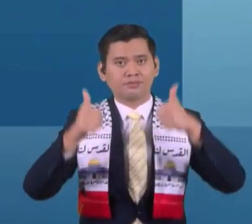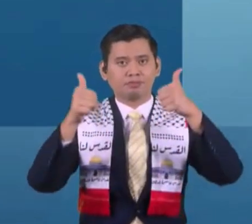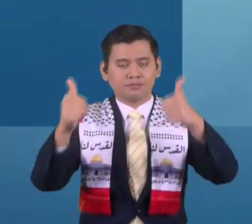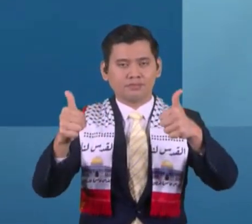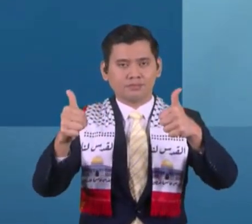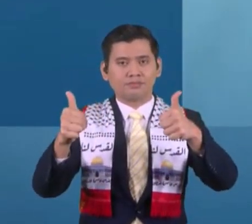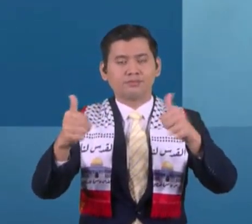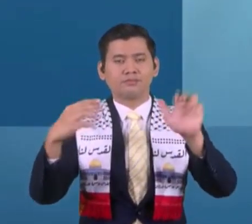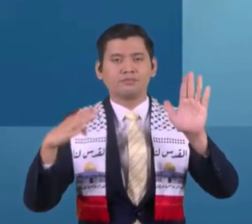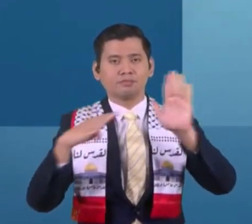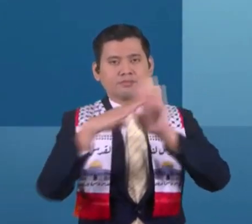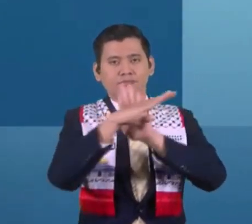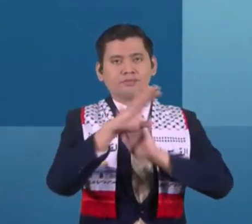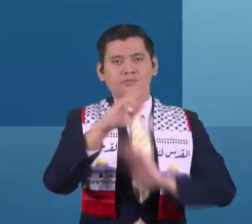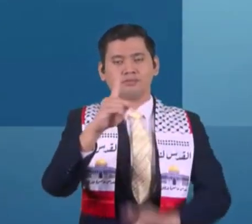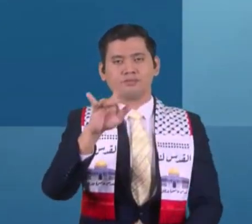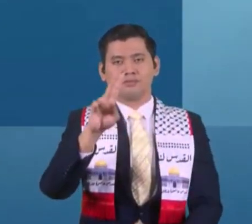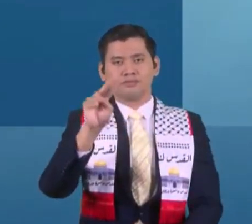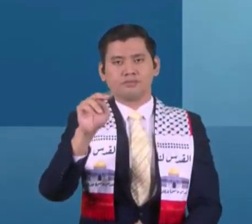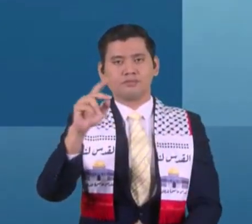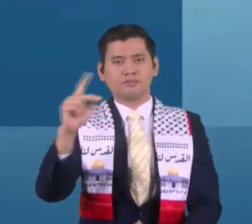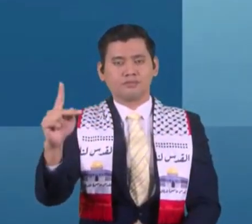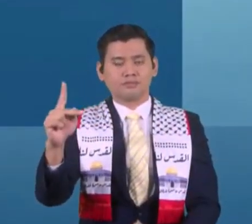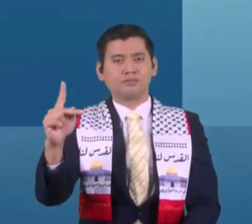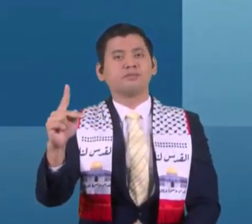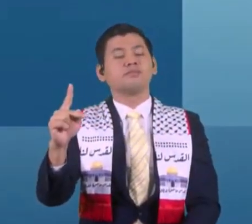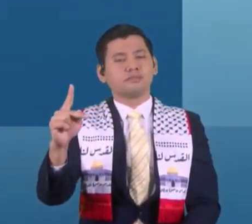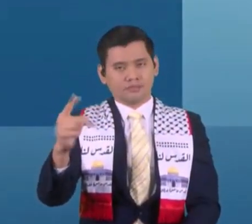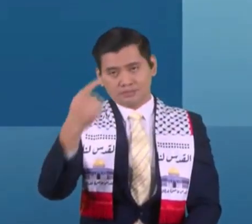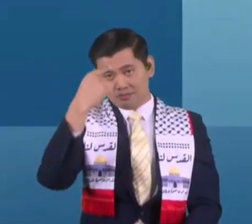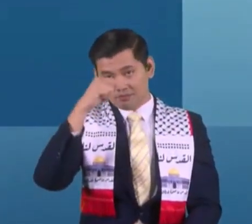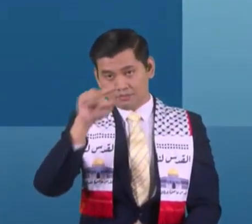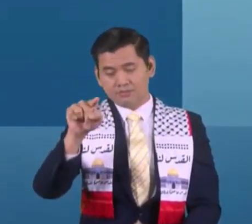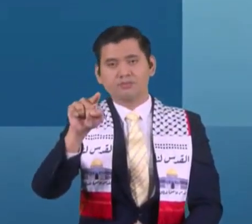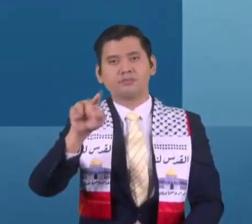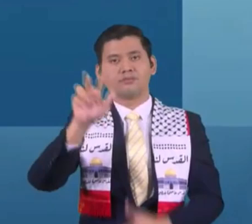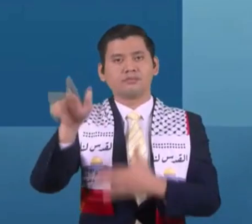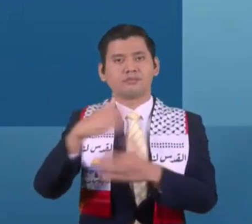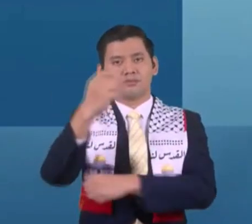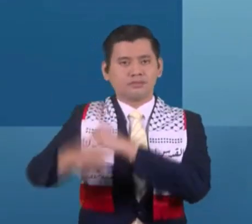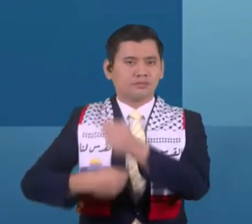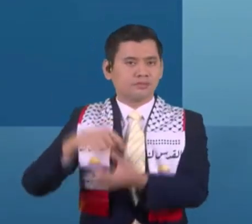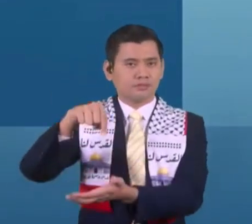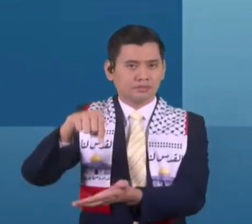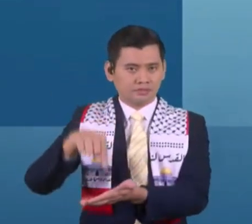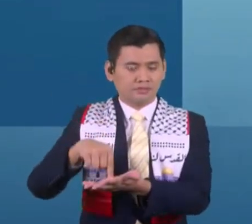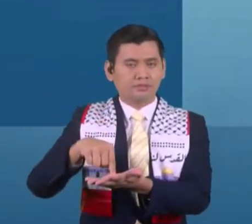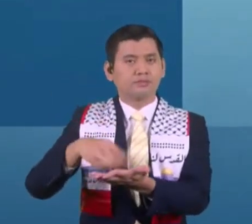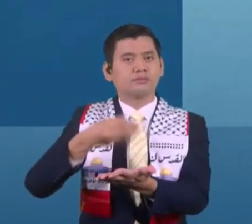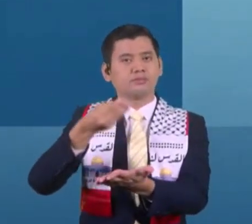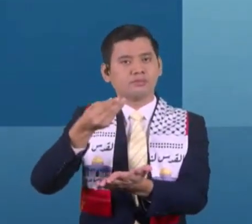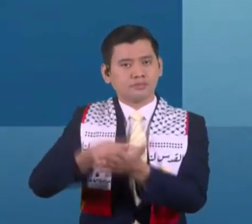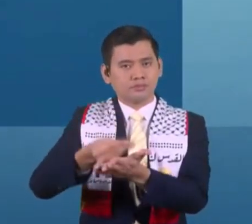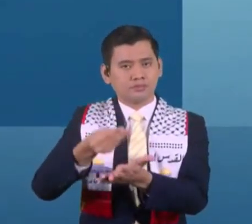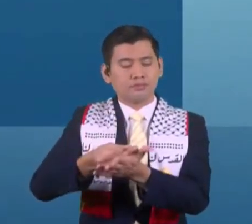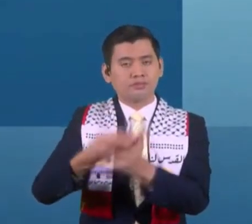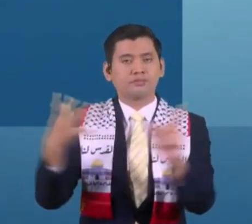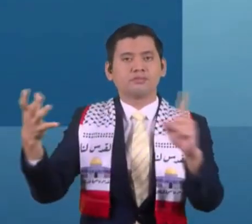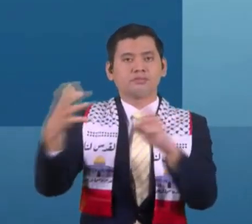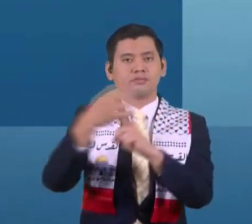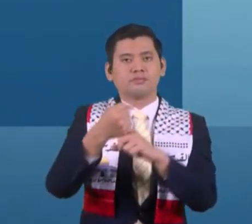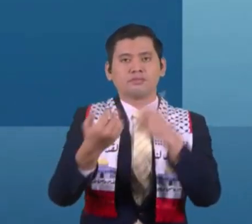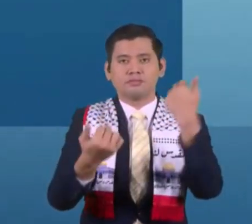pertumbuhan KDNK cecah 4.2% suku pertama tahun ini. Pertumbuhan pendapatannya pula hampir